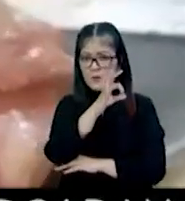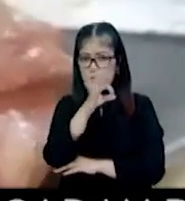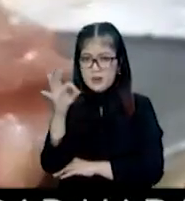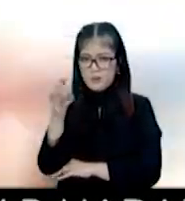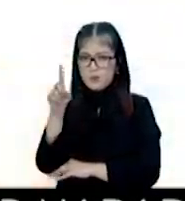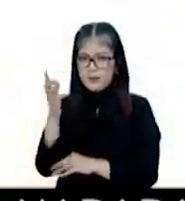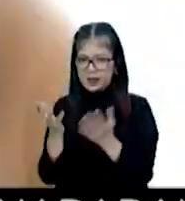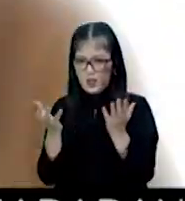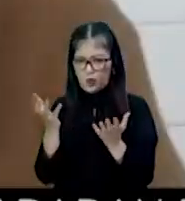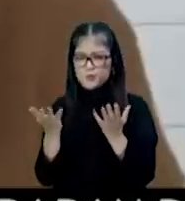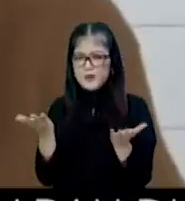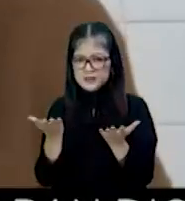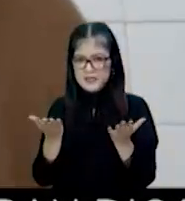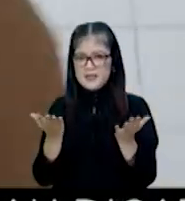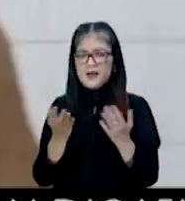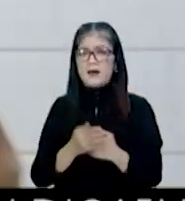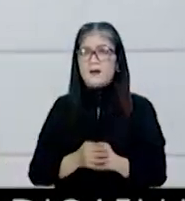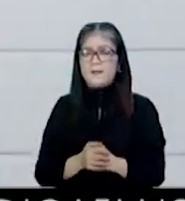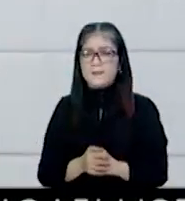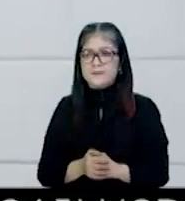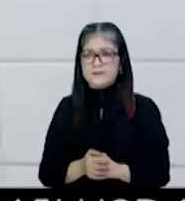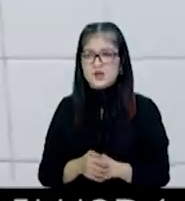kilogram. Harga jualnya